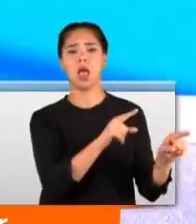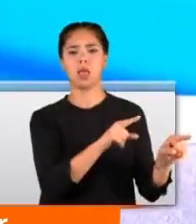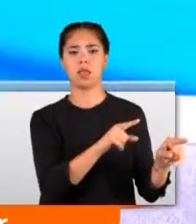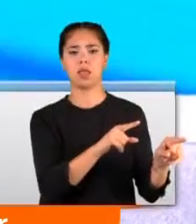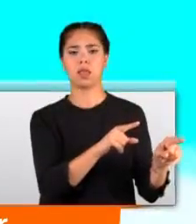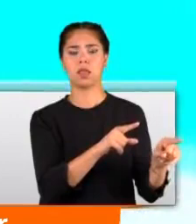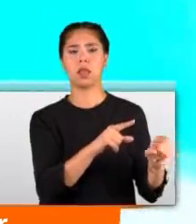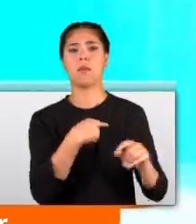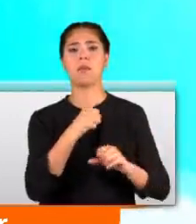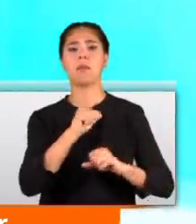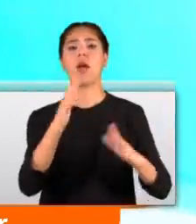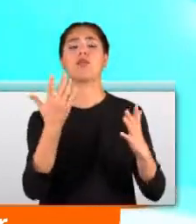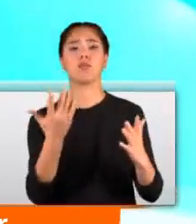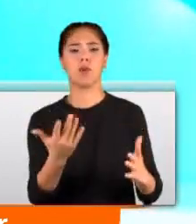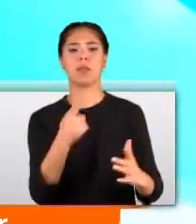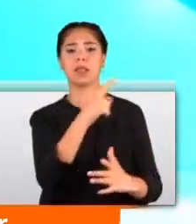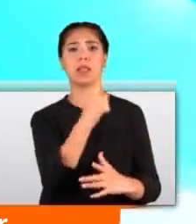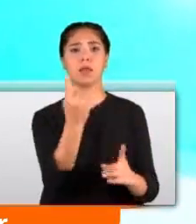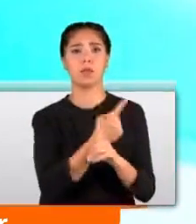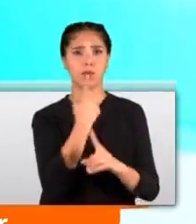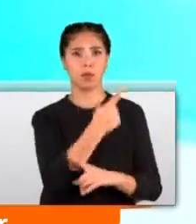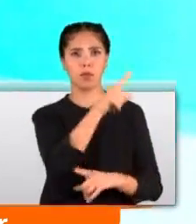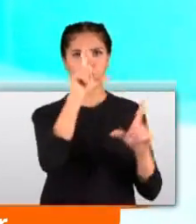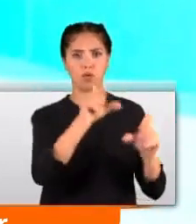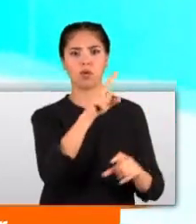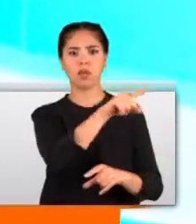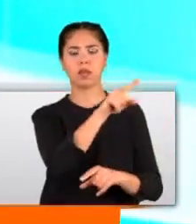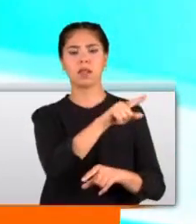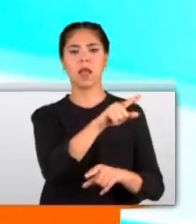Ekrana vermeyeceğim onu. Sana bir şey söyleyeyim mi? Bu fotoğrafla sen de gir